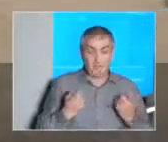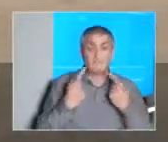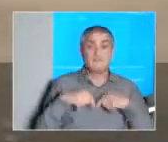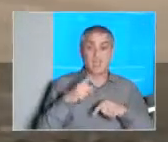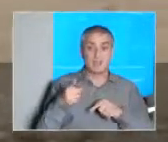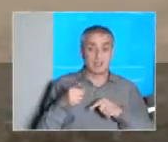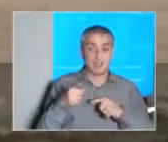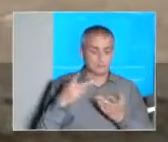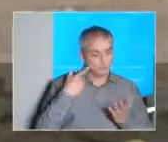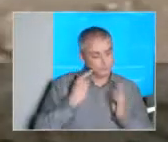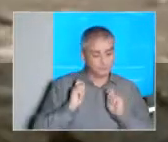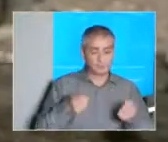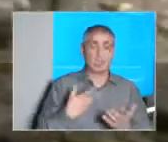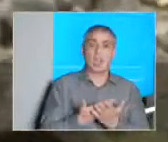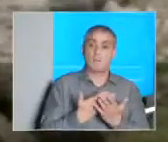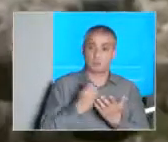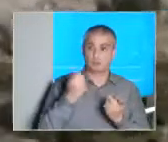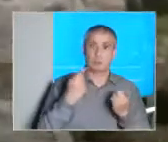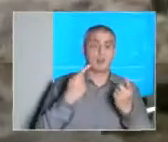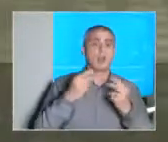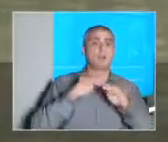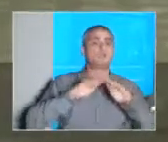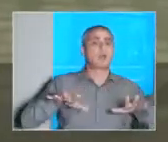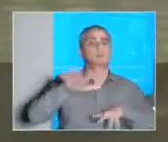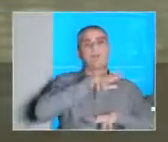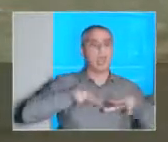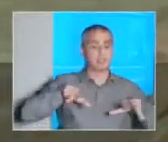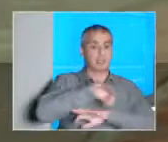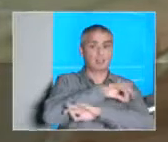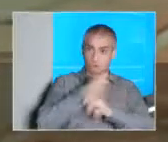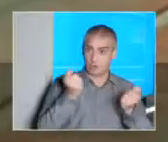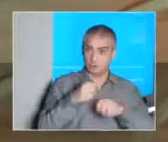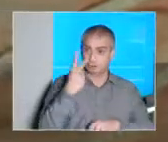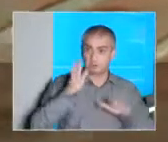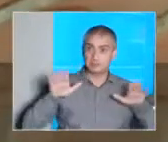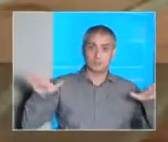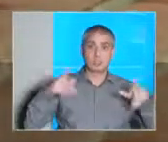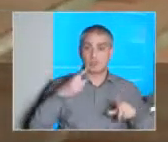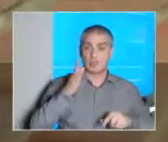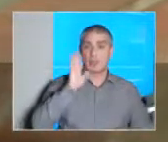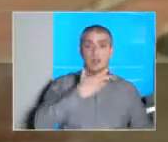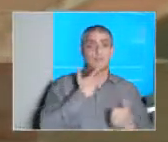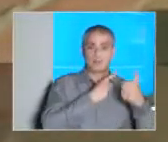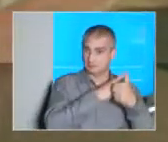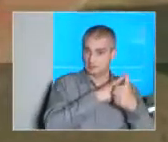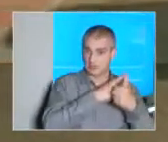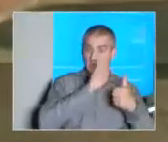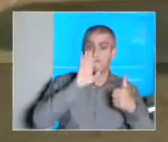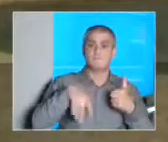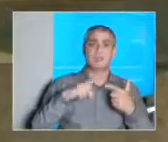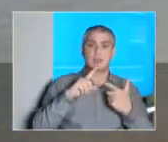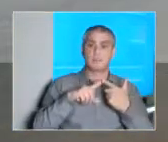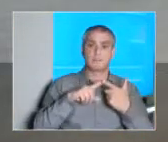שוועדת האורחים יושבת להגיש את המלצותיה למועצה הארצית לתכנון ובנייה, להחליט על סגירת שני שדות, גם הרצליה